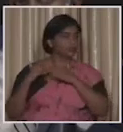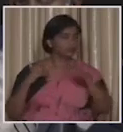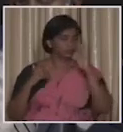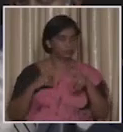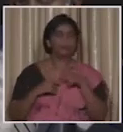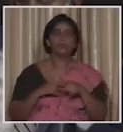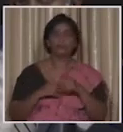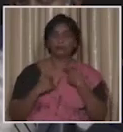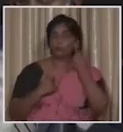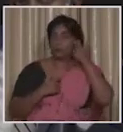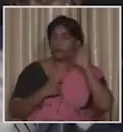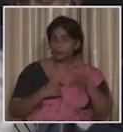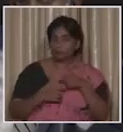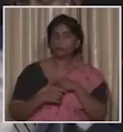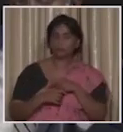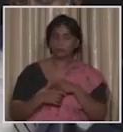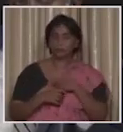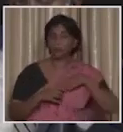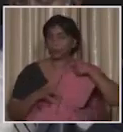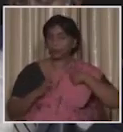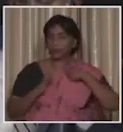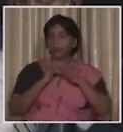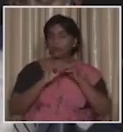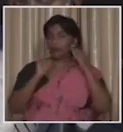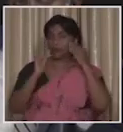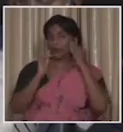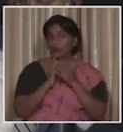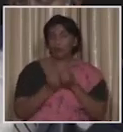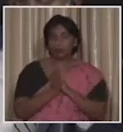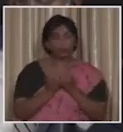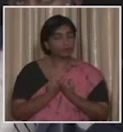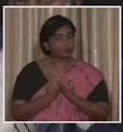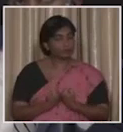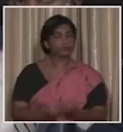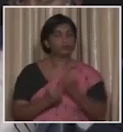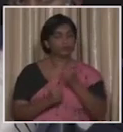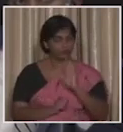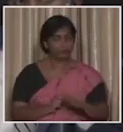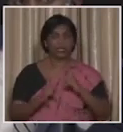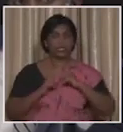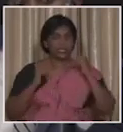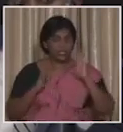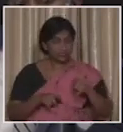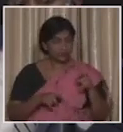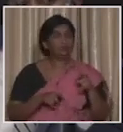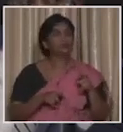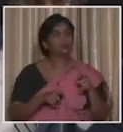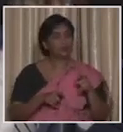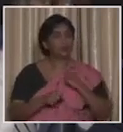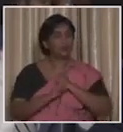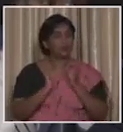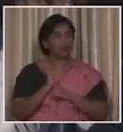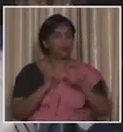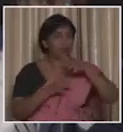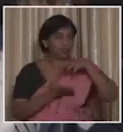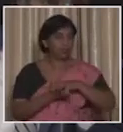තිබුණු අභිමතාර්ථය ප්‍රමුඛ අරමුණ උනේ තමුන් ඉපදුණු ජන්මලාභය ලද ජීවත් වෙච්ච ගාල්ල දිස්ත්‍රික්කයේ